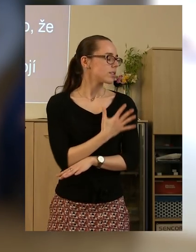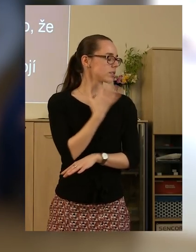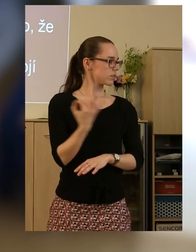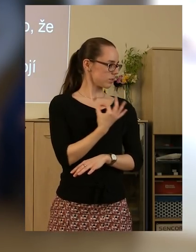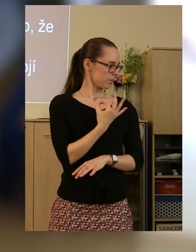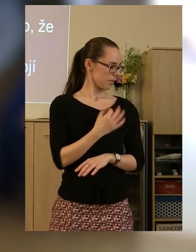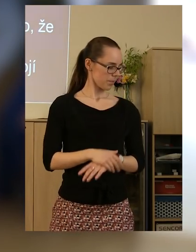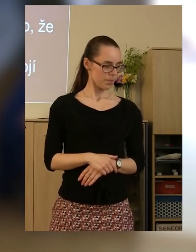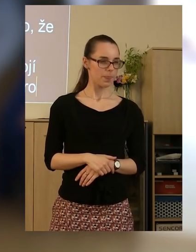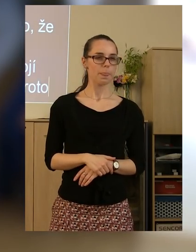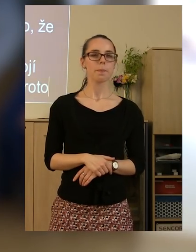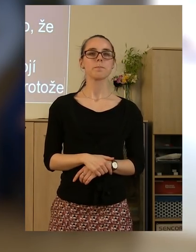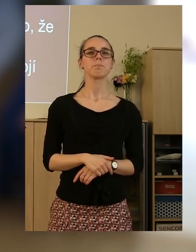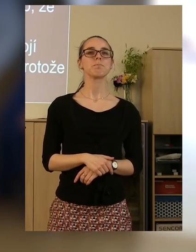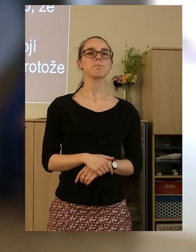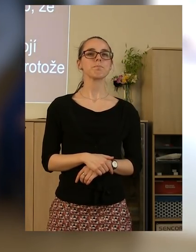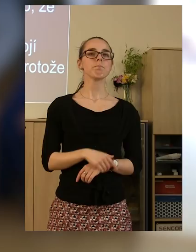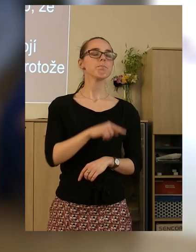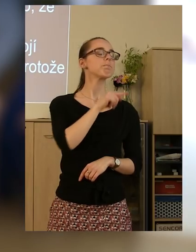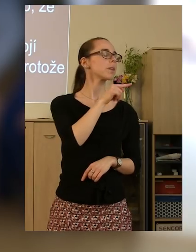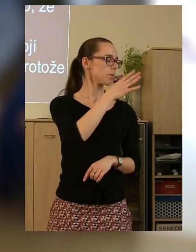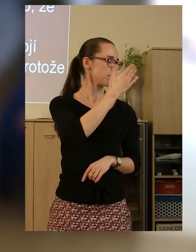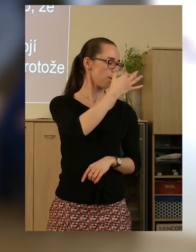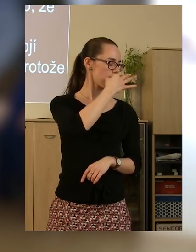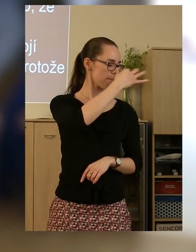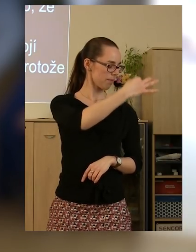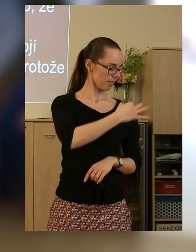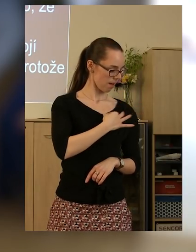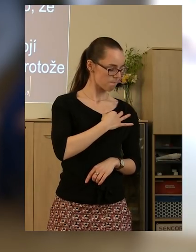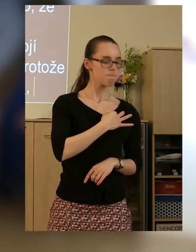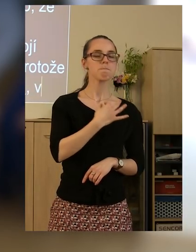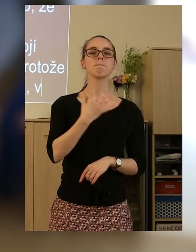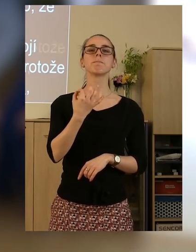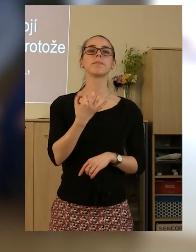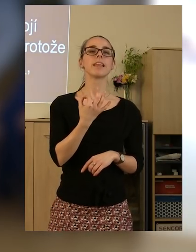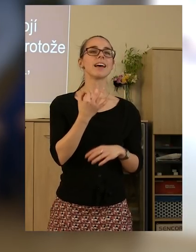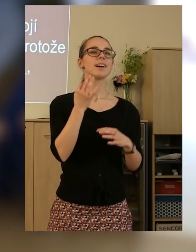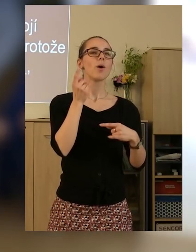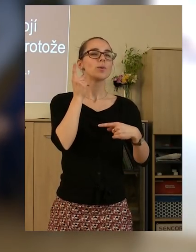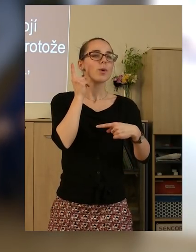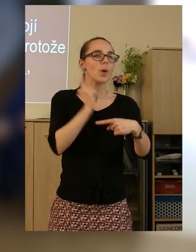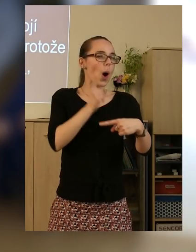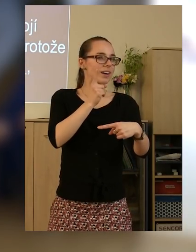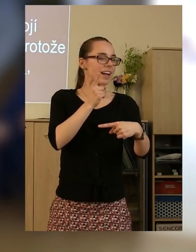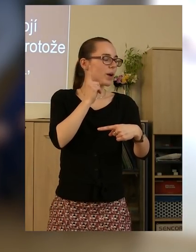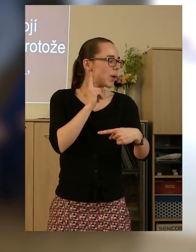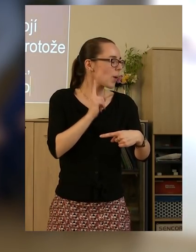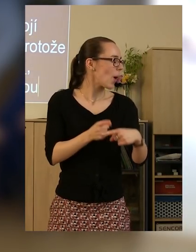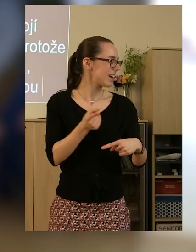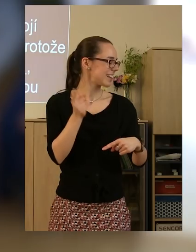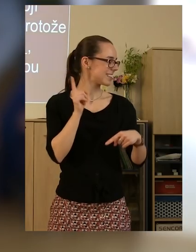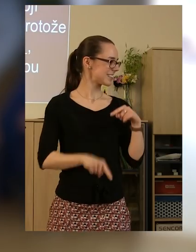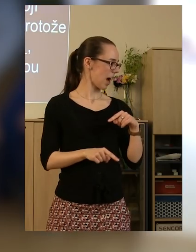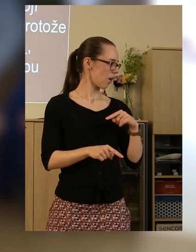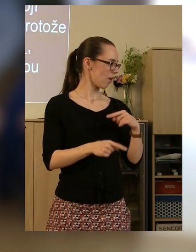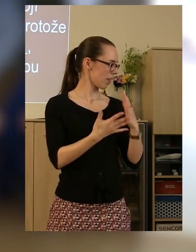No, protože ta otázka, kterou říkáte vy, vlastně ona specifikuje určitou konkrétní situaci, já